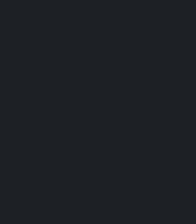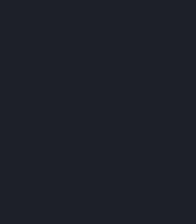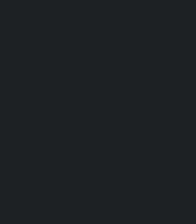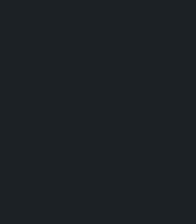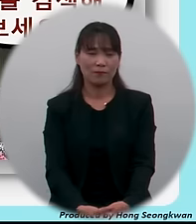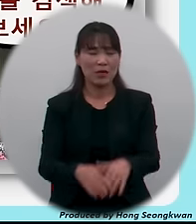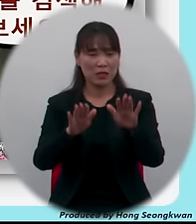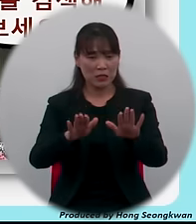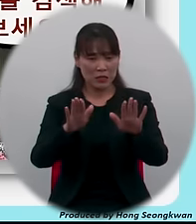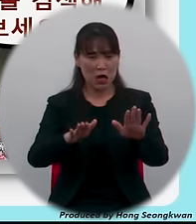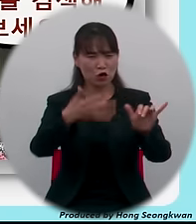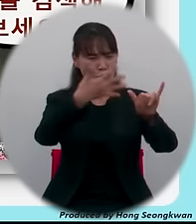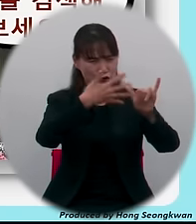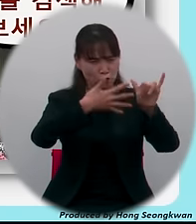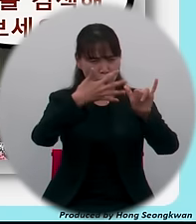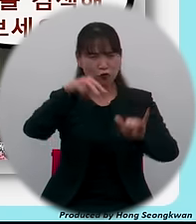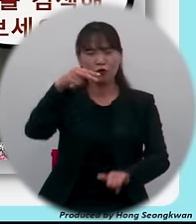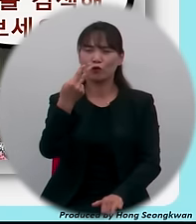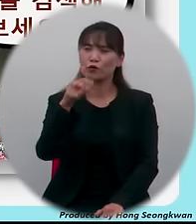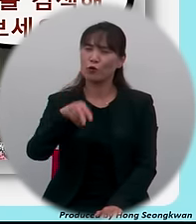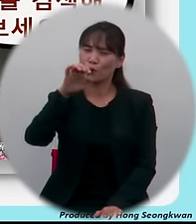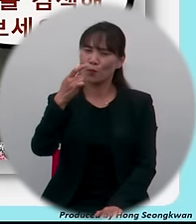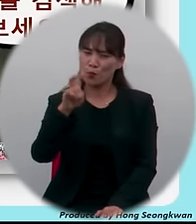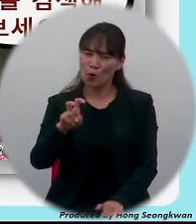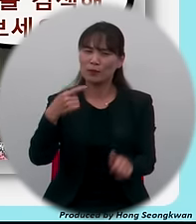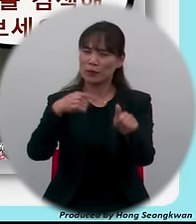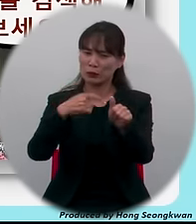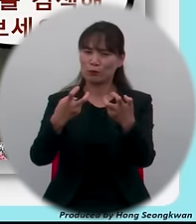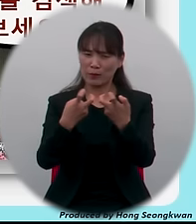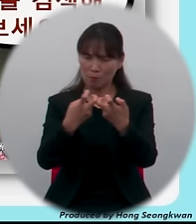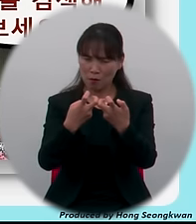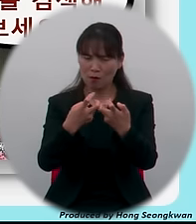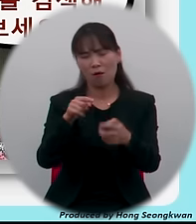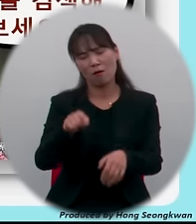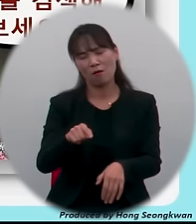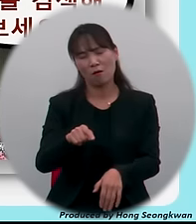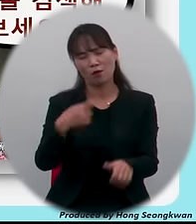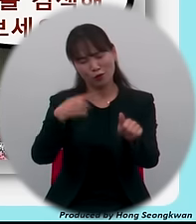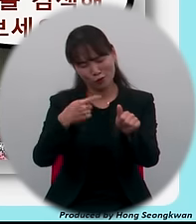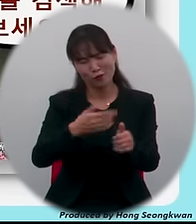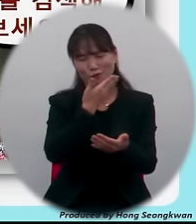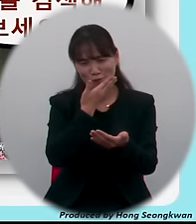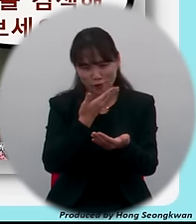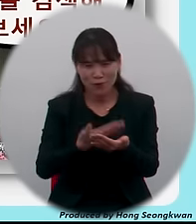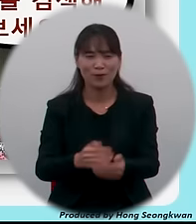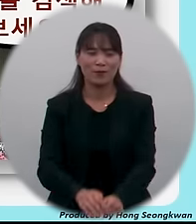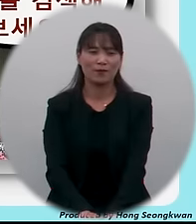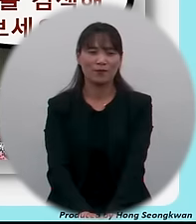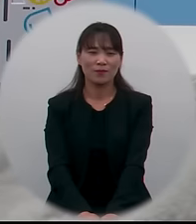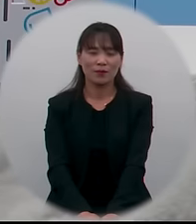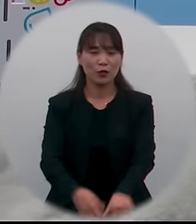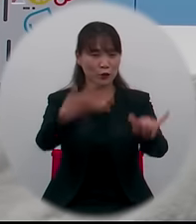되겠습니다 이제 유튜브와 숏폼지도 방법으로 넘어갈게요 유튜브 숏폼 이거 지도하는 거 매우 중요해요